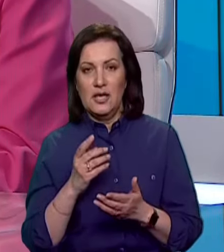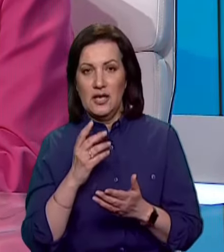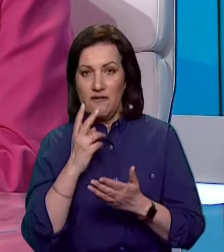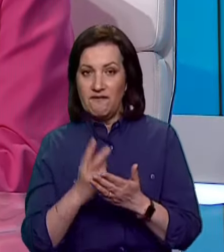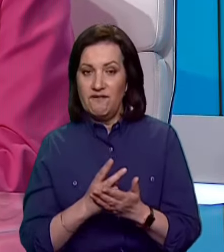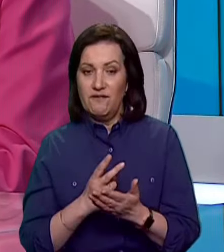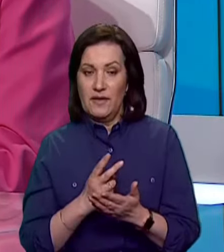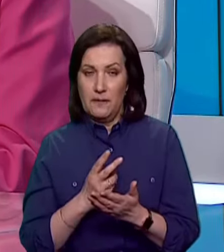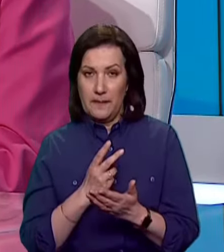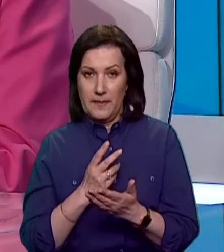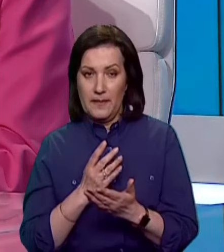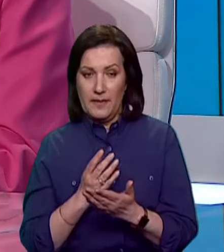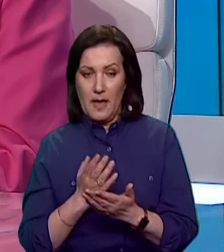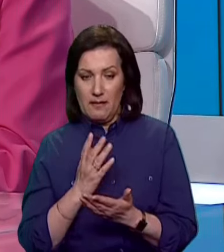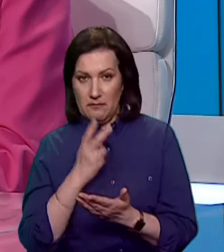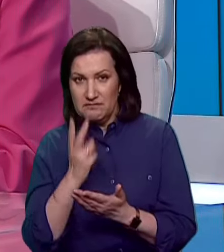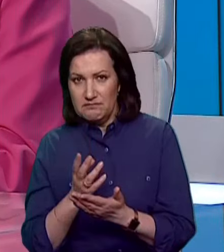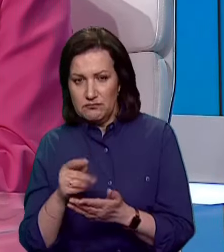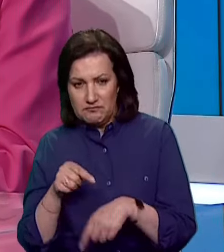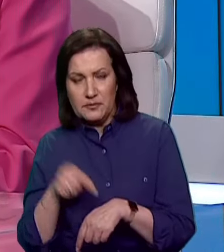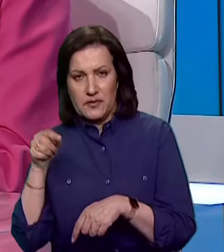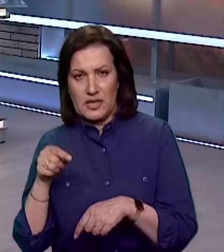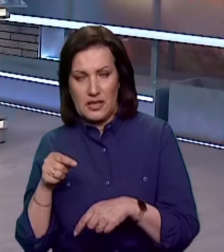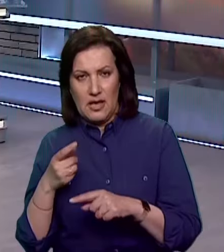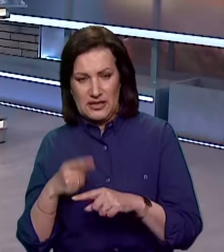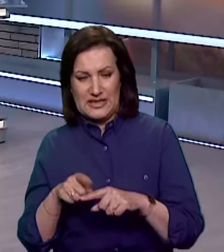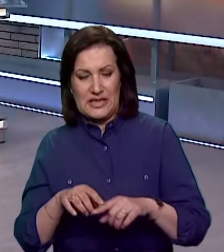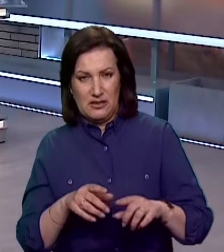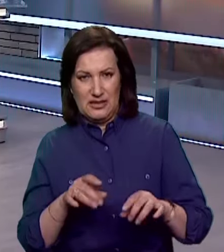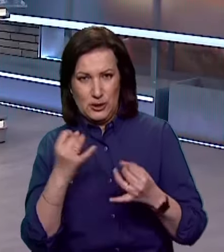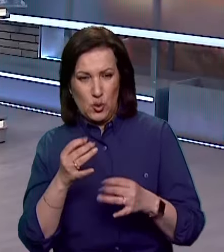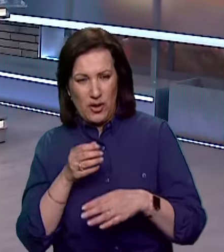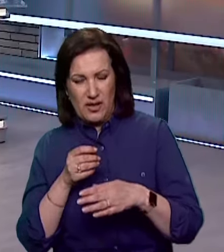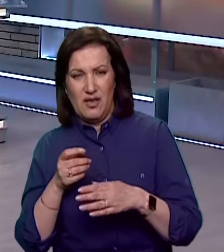на лінію фронту основну нашу, де йдуть бойові зіткнення?